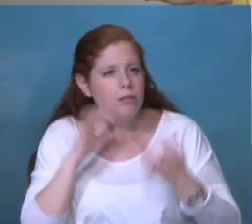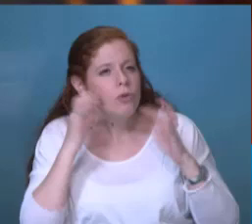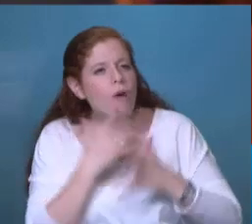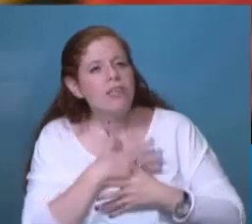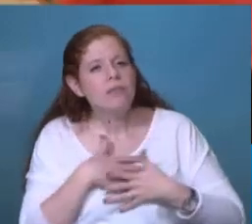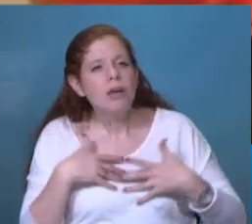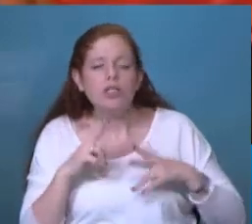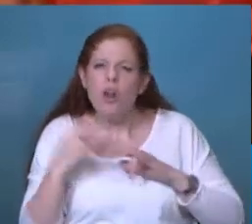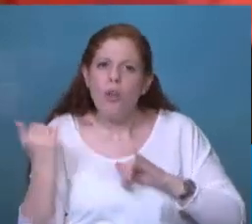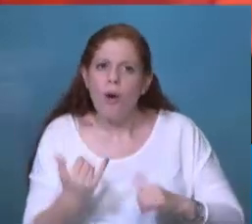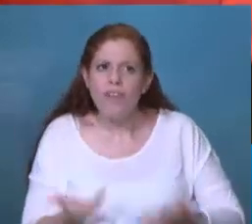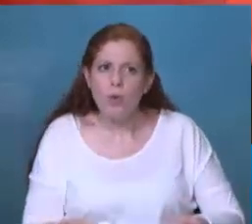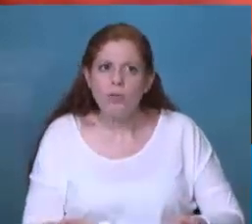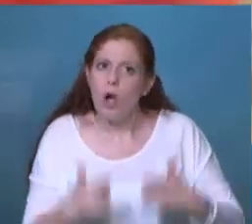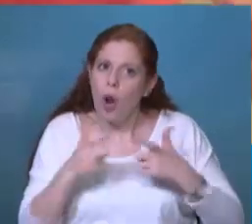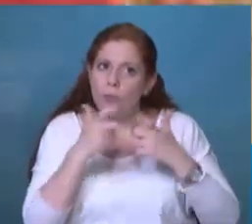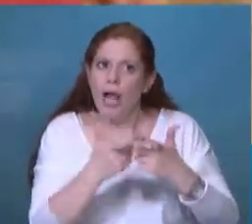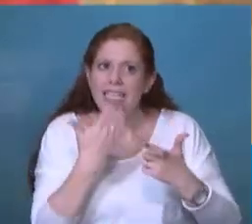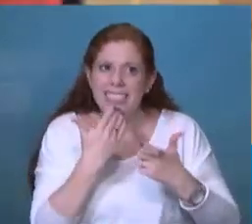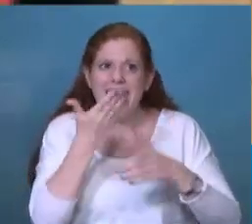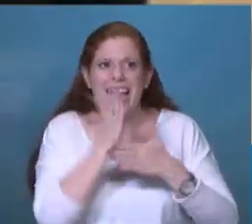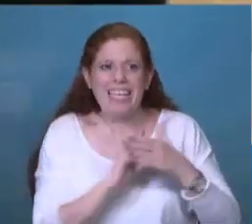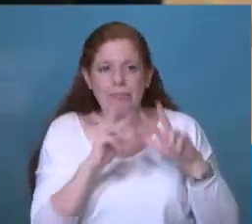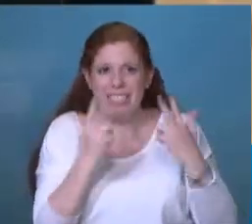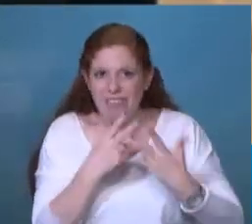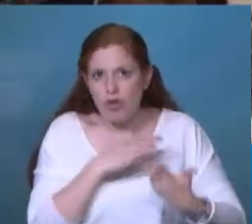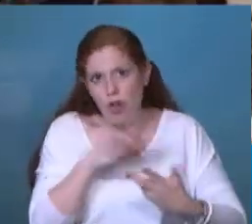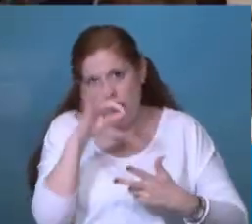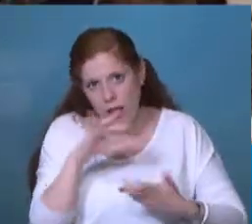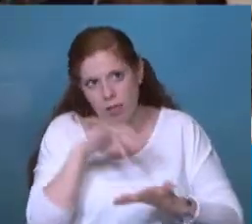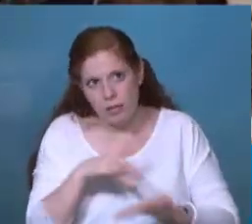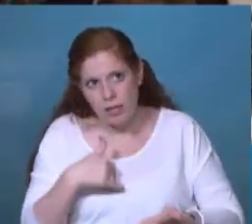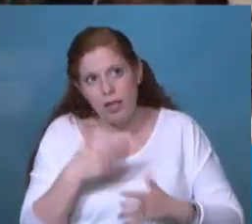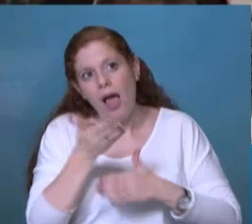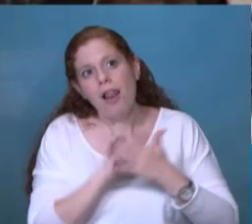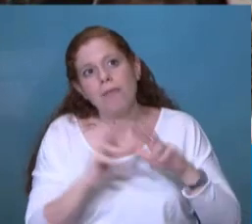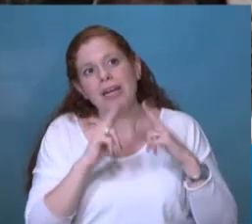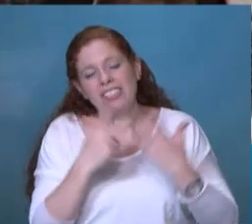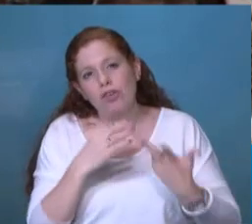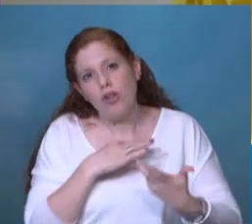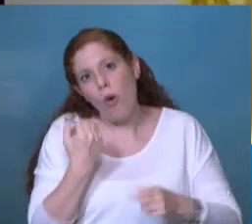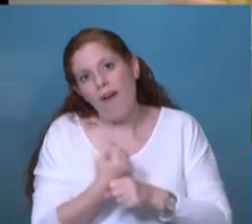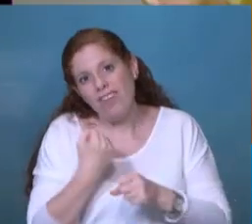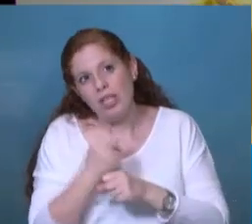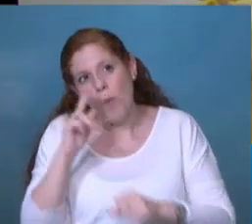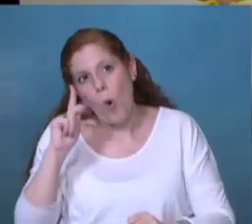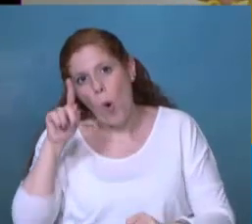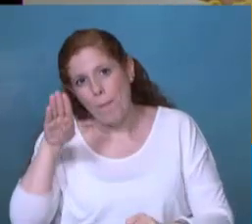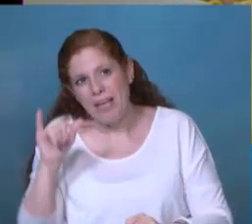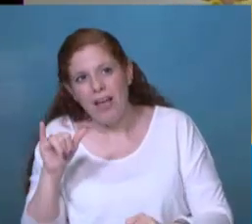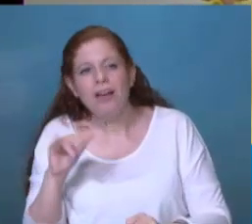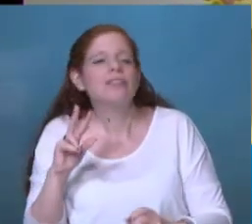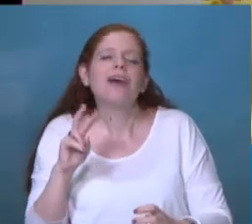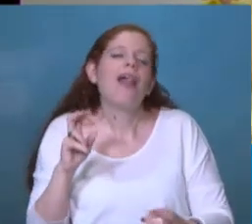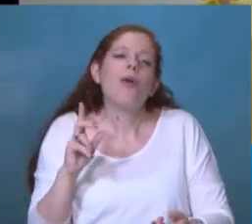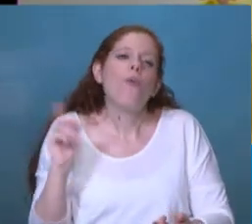אנחנו הבאנו את זה. כל המשלחת הישראלית, חצי מהצוות שלי עדיין נמצא איתי, חצי מהצוות שלי עובד בעצם עם קובי, אז זה כאילו כזה,